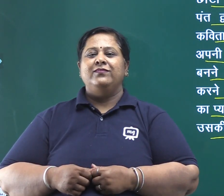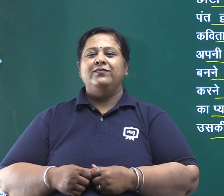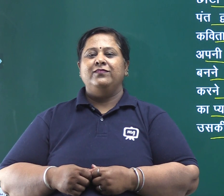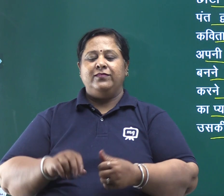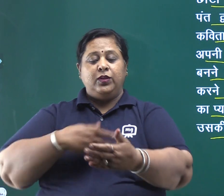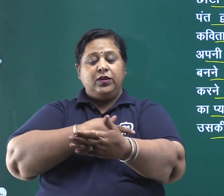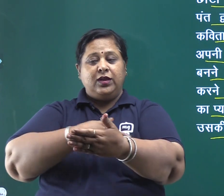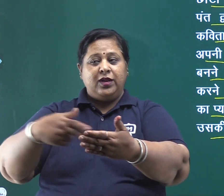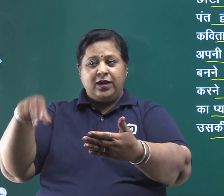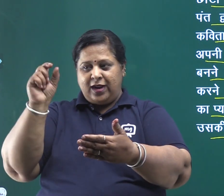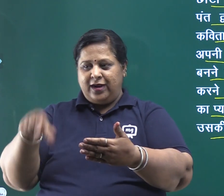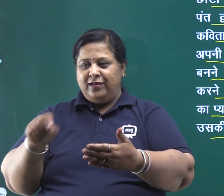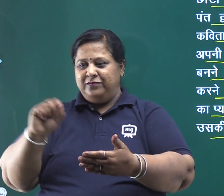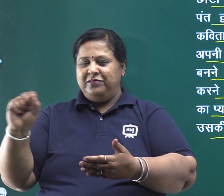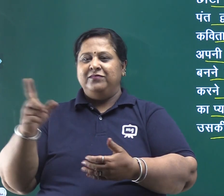सुमित्रानंदन पंत